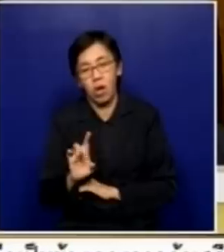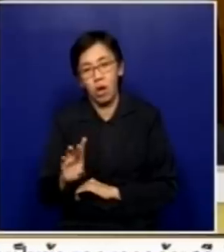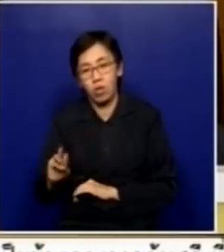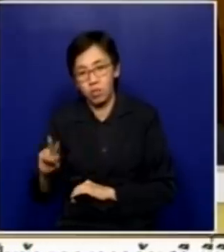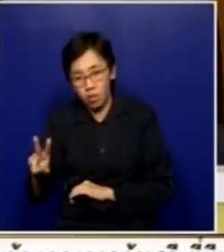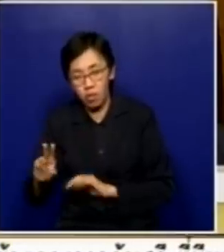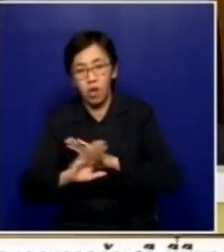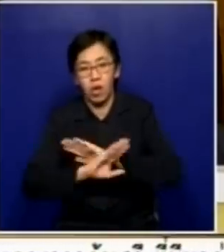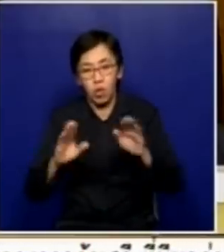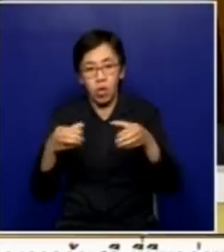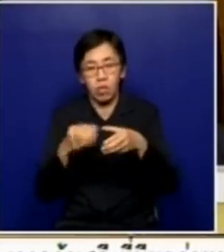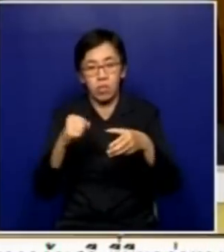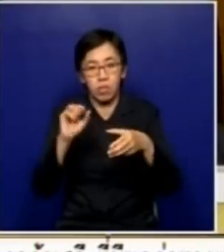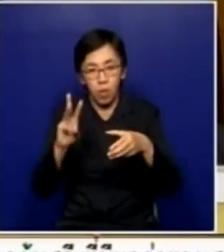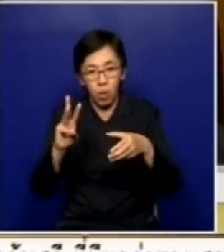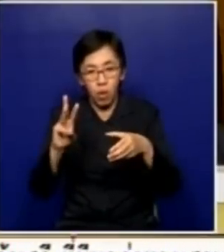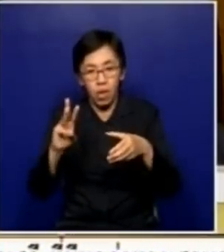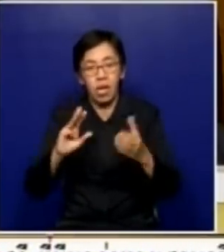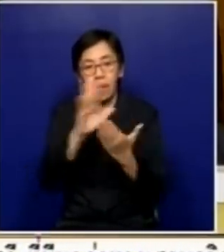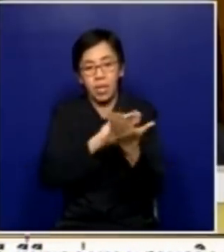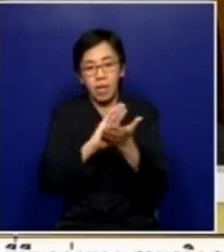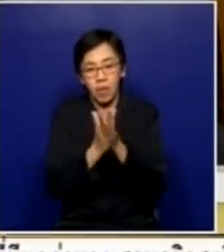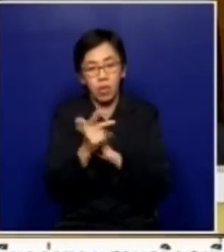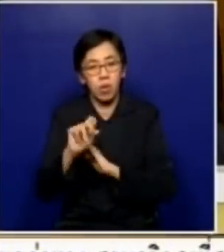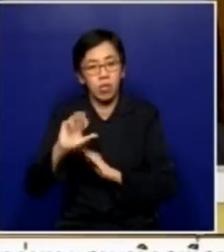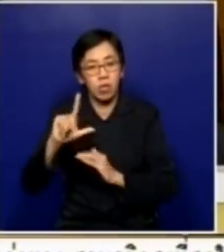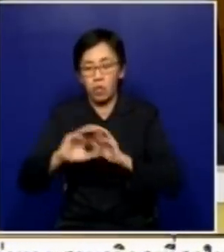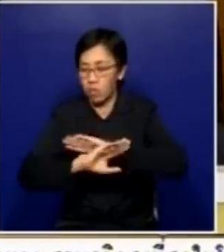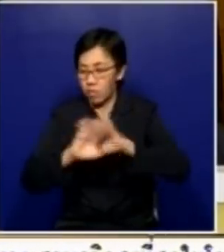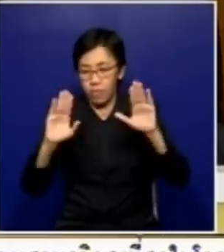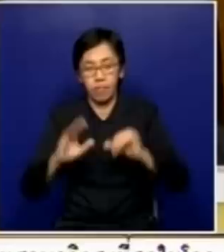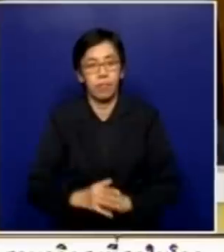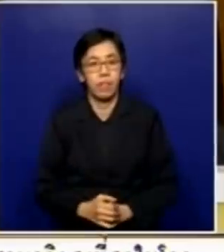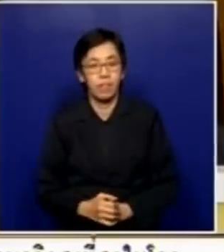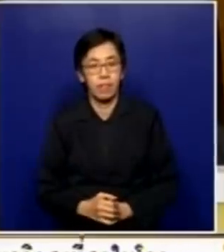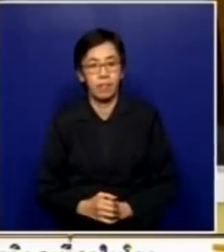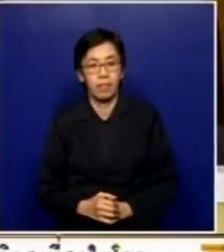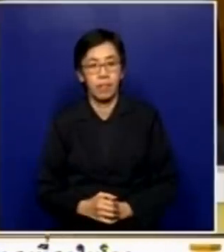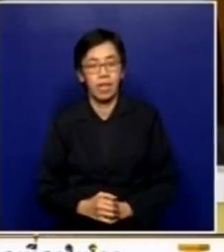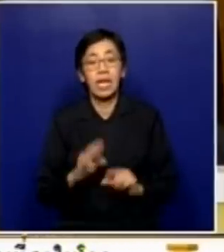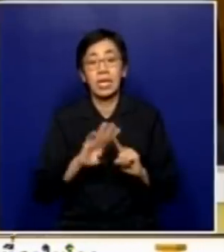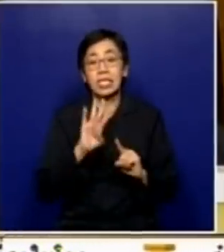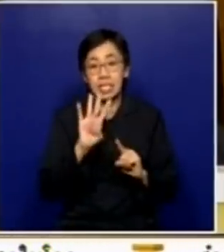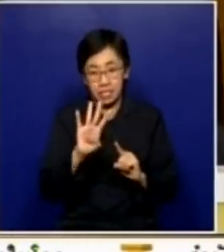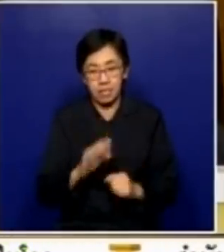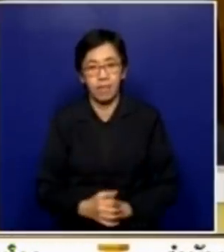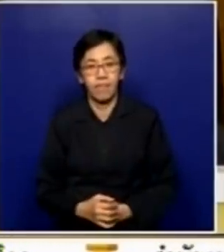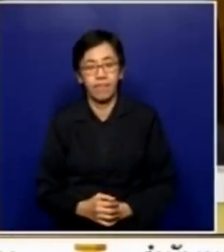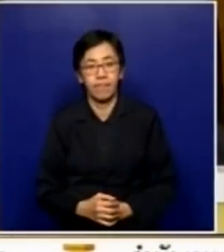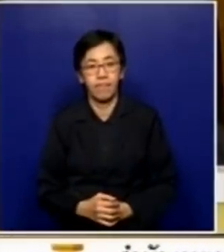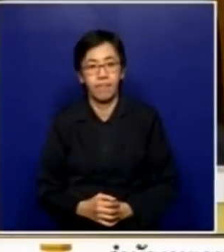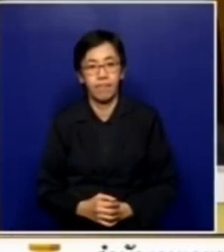และยกเลิกหมดทสุหกว่าด้วยการปฏิรปเทศขค. ส. ค.สี่นะครับเพื่อให